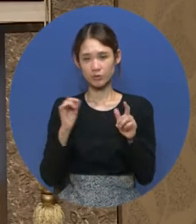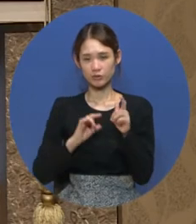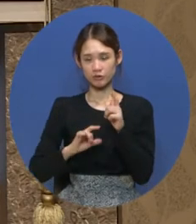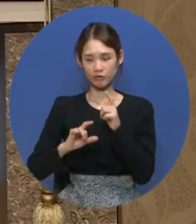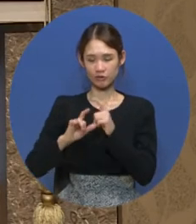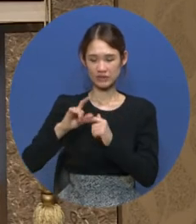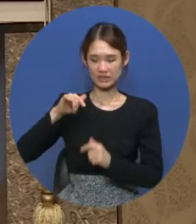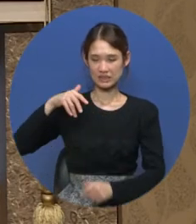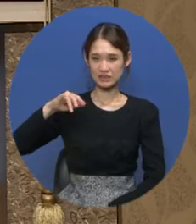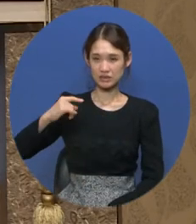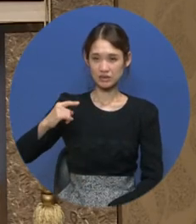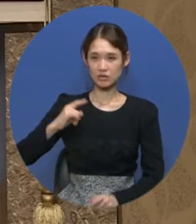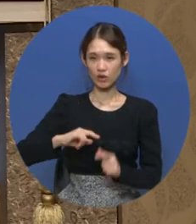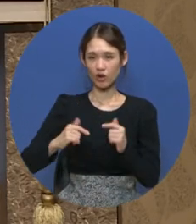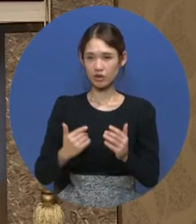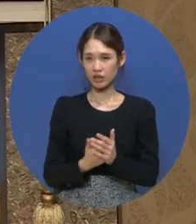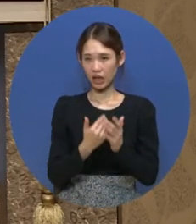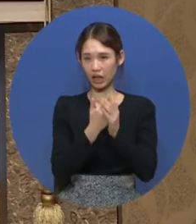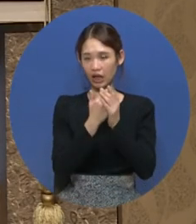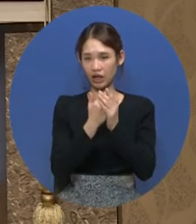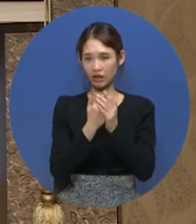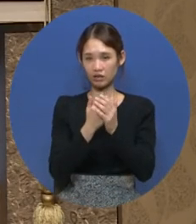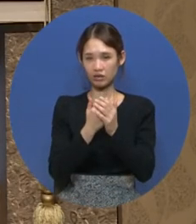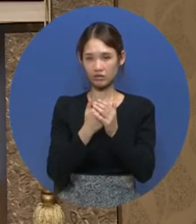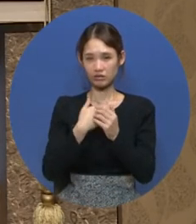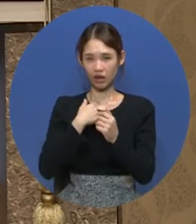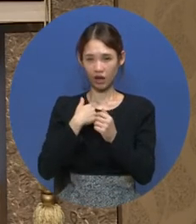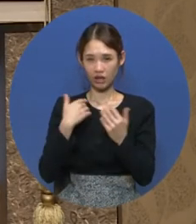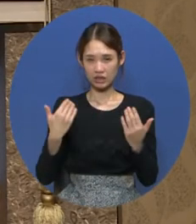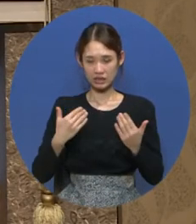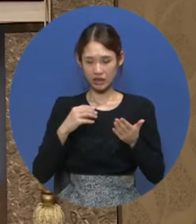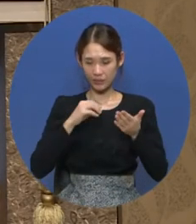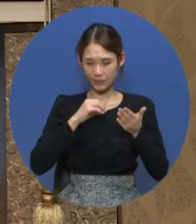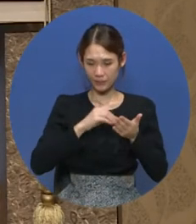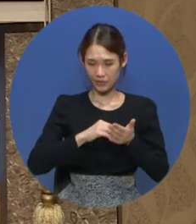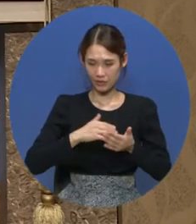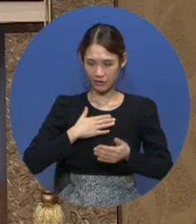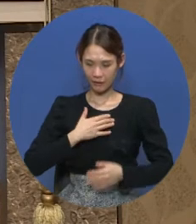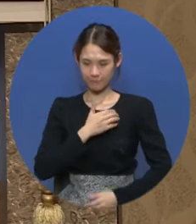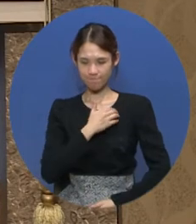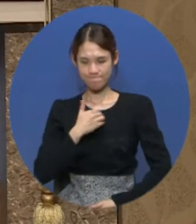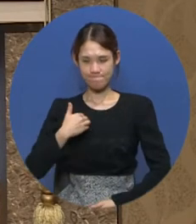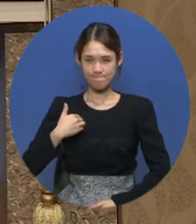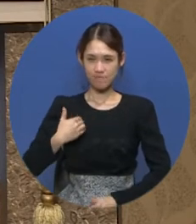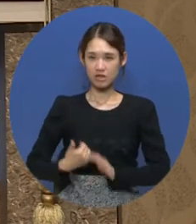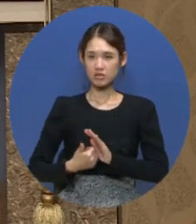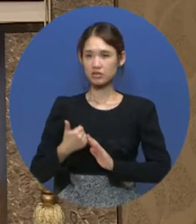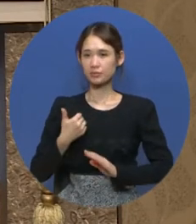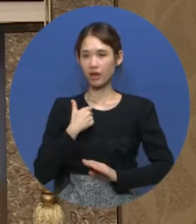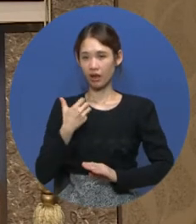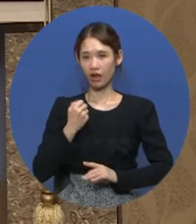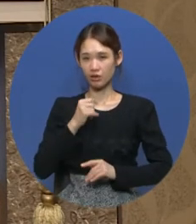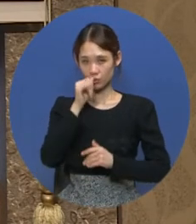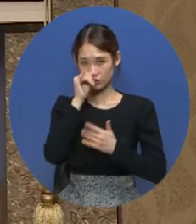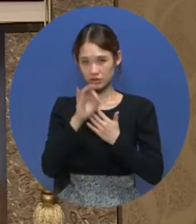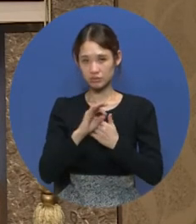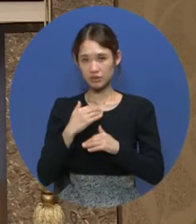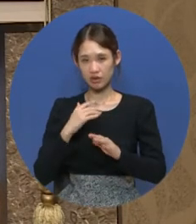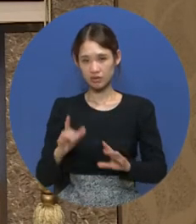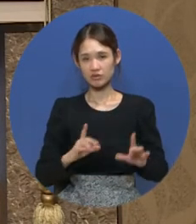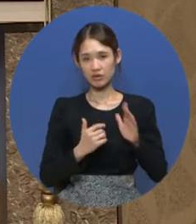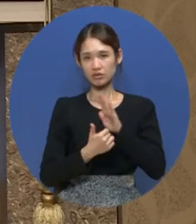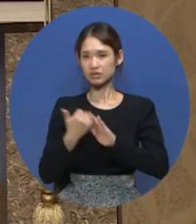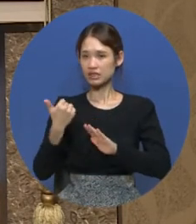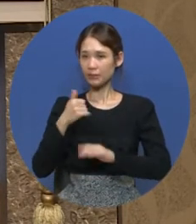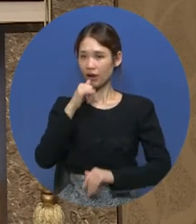어지 를 개선도 하지만 내가 무슨 일을 하고 있다는 실망감에 가지고 있으며 는 어 내가 살아가는 희망이